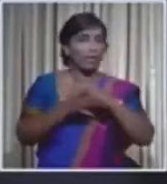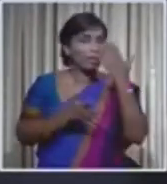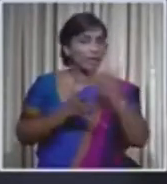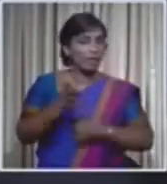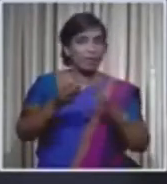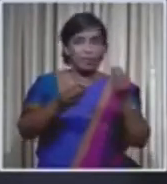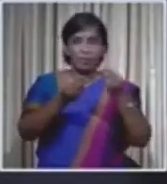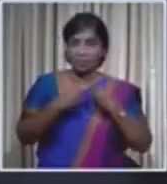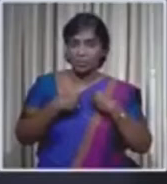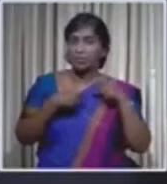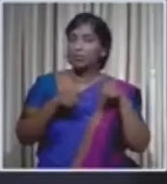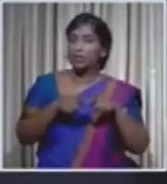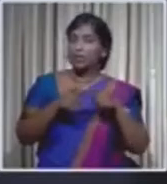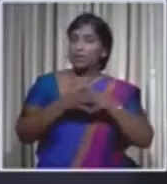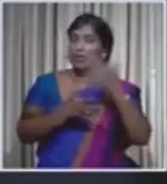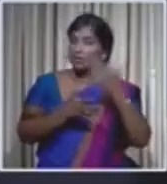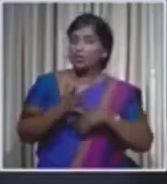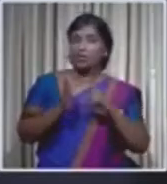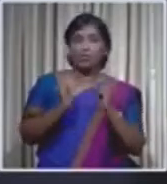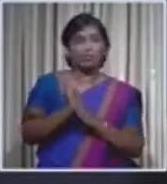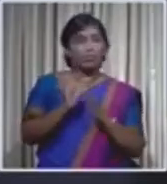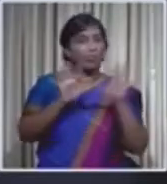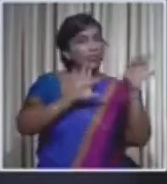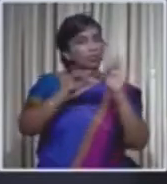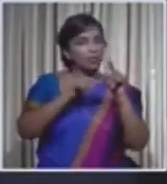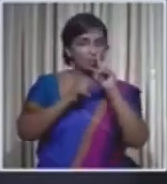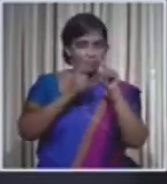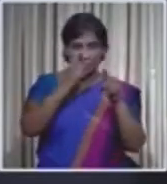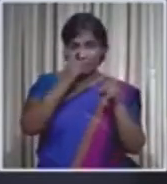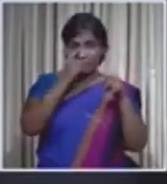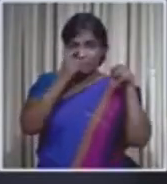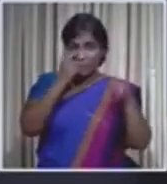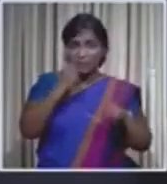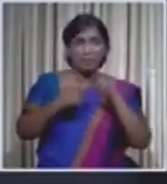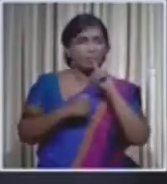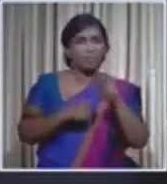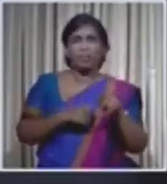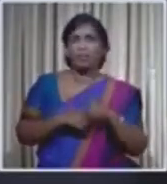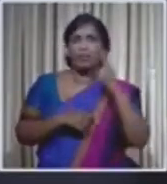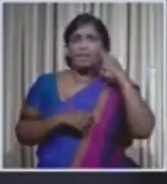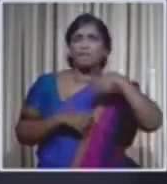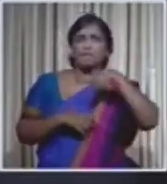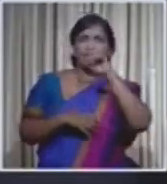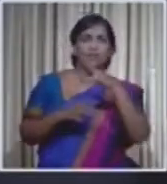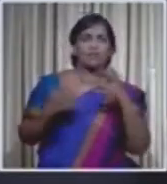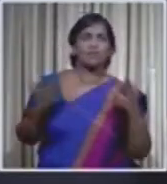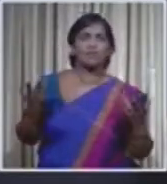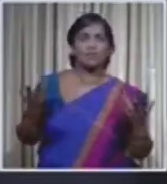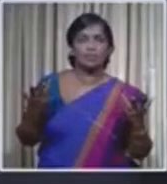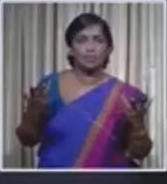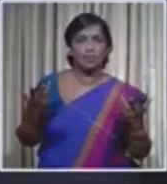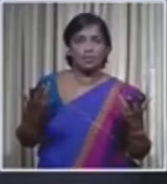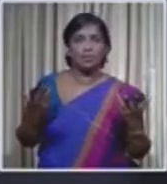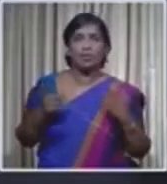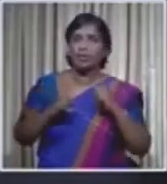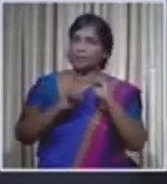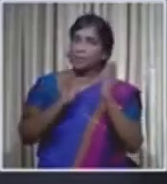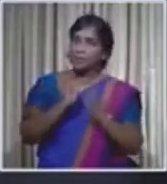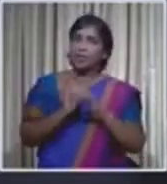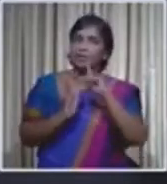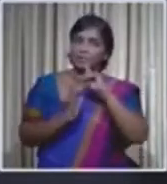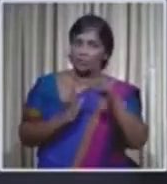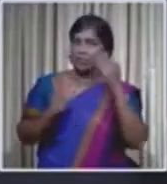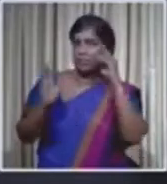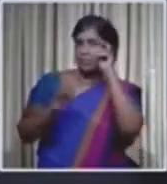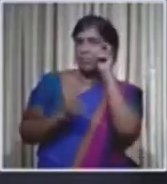දුන්නා ඒක මේ කොමිෂම පත් කරන්න කිව්වා ඒ දැන් අද කියනවා මේ ඇයිට විශ්වාස කරන්න බෑ කියලා මම අගමැතිතුමාට කියන්නේ මේ